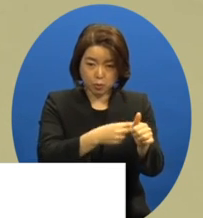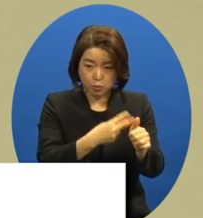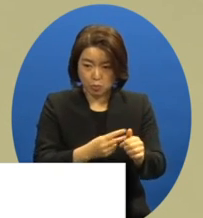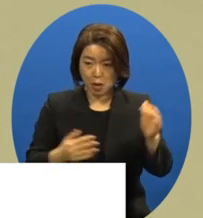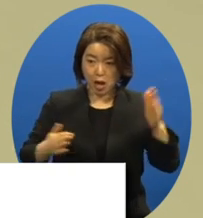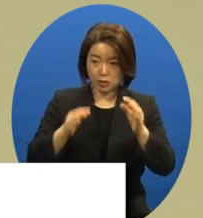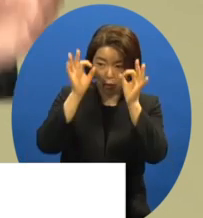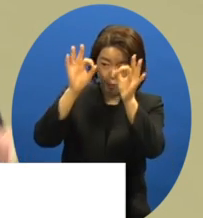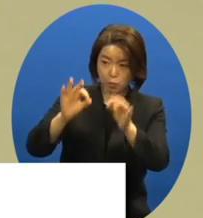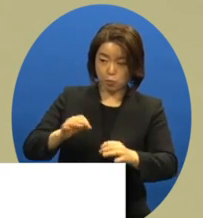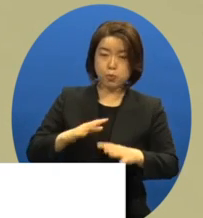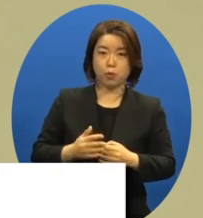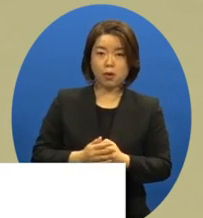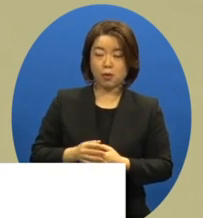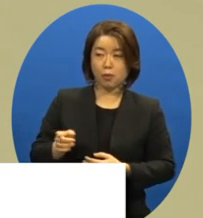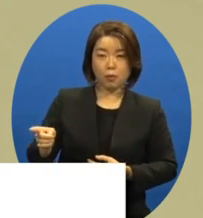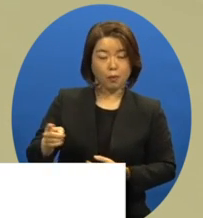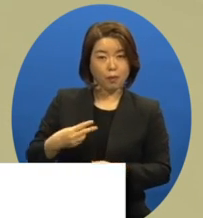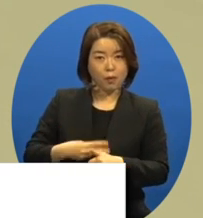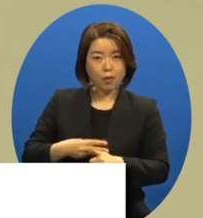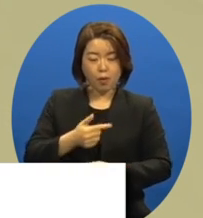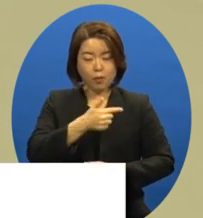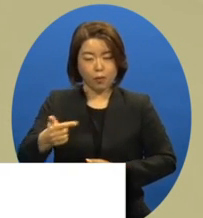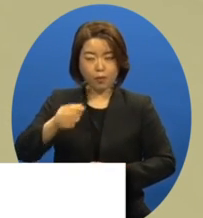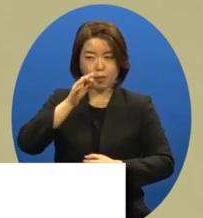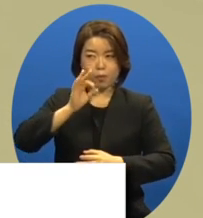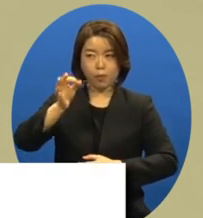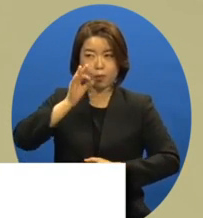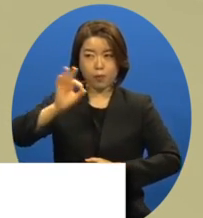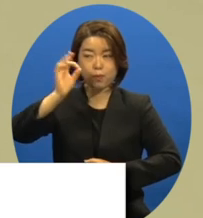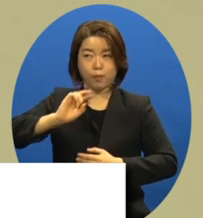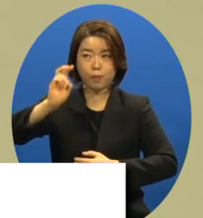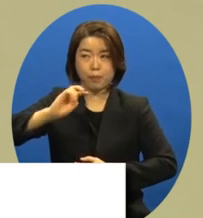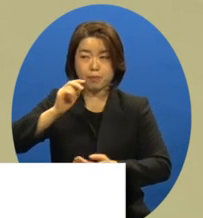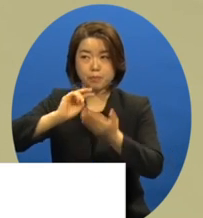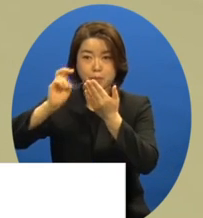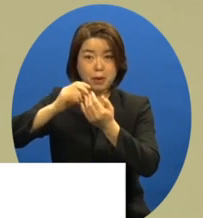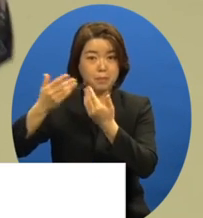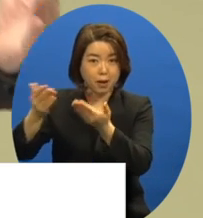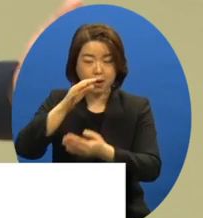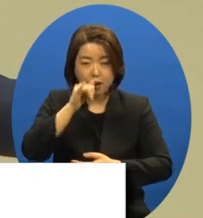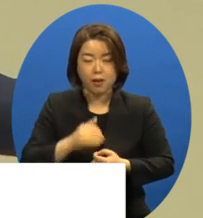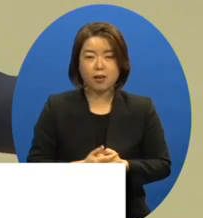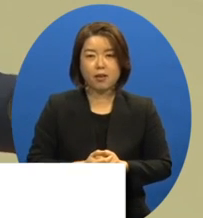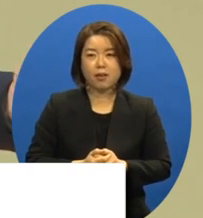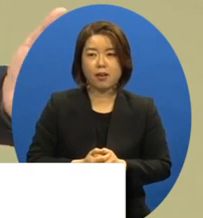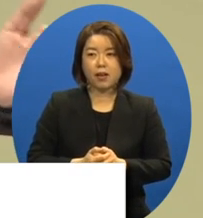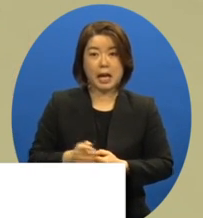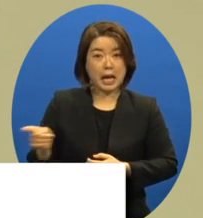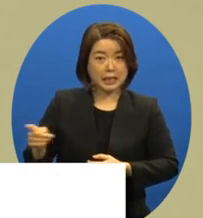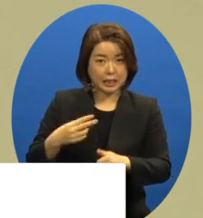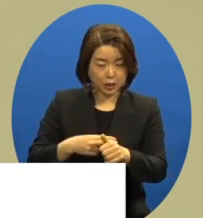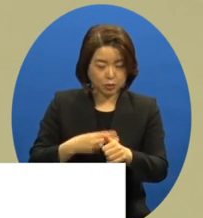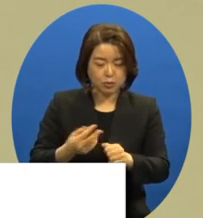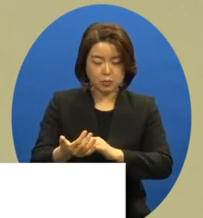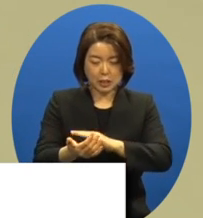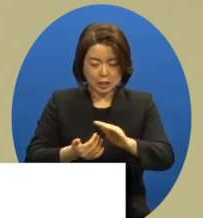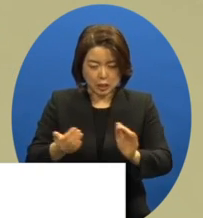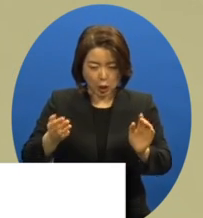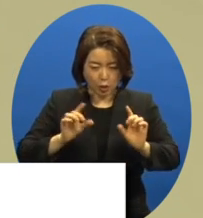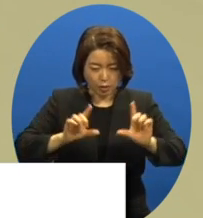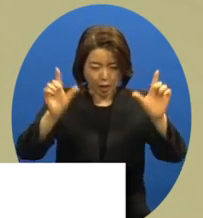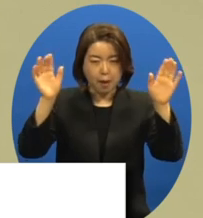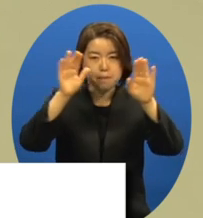그 교수님이 큰 소리로 찬송을 부르더랍니다. 그 교수님이 그날 그 전날 밤에 꿈을